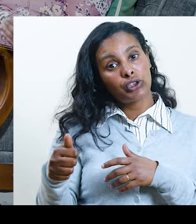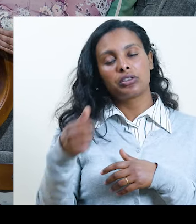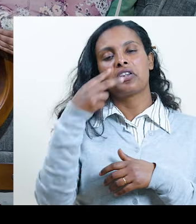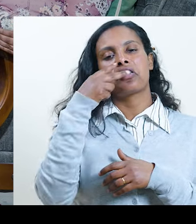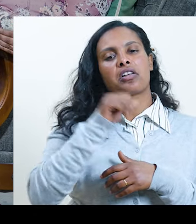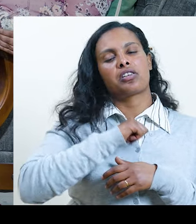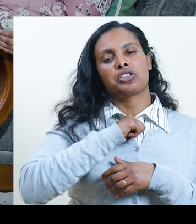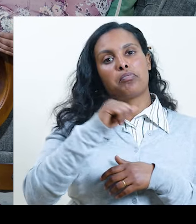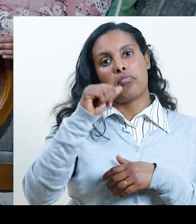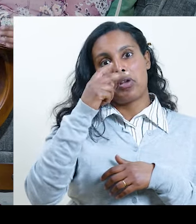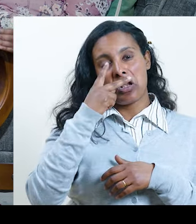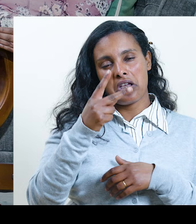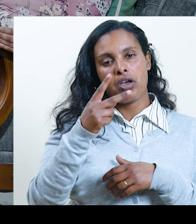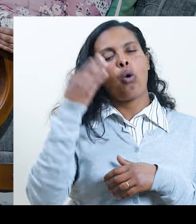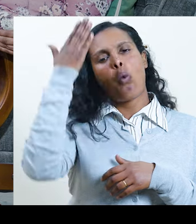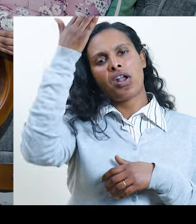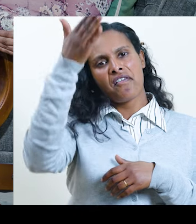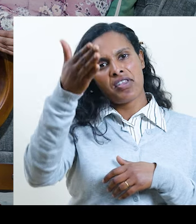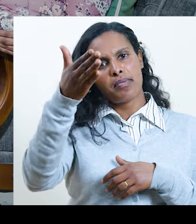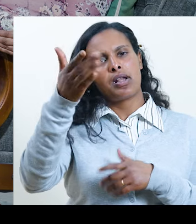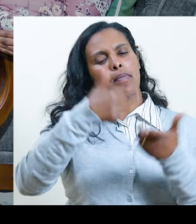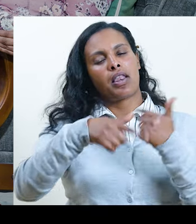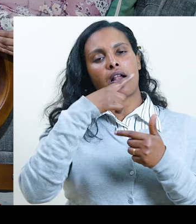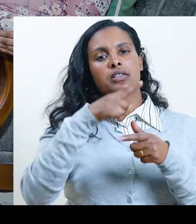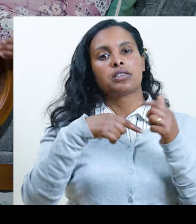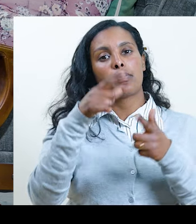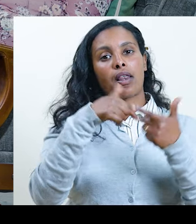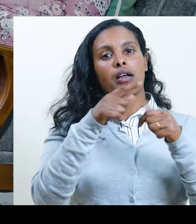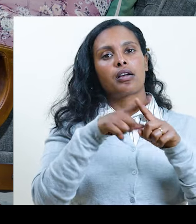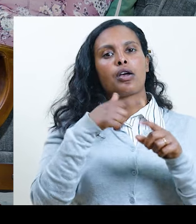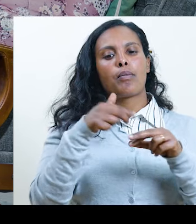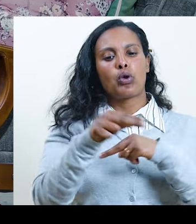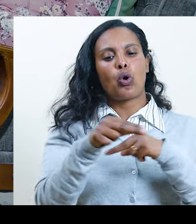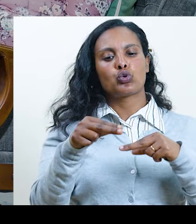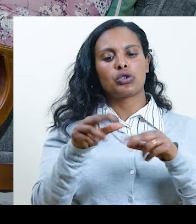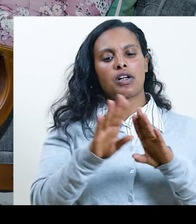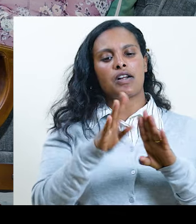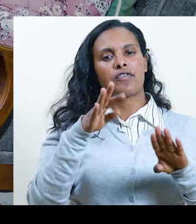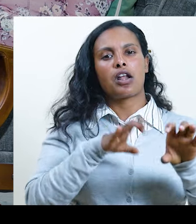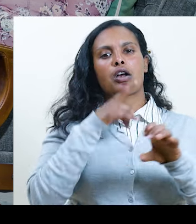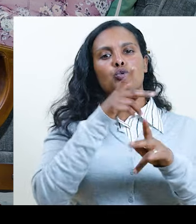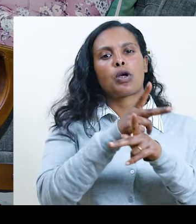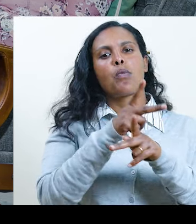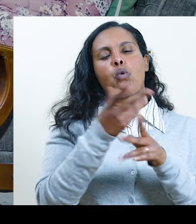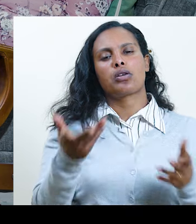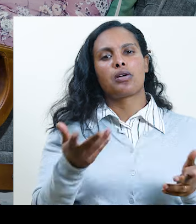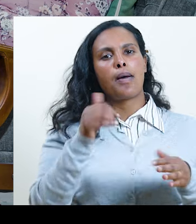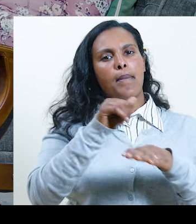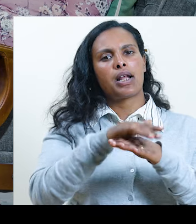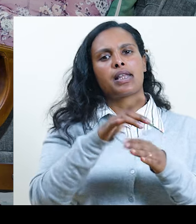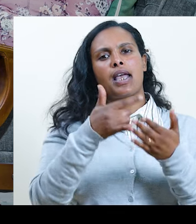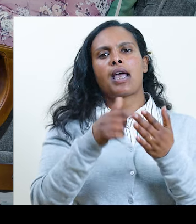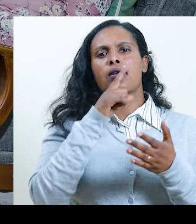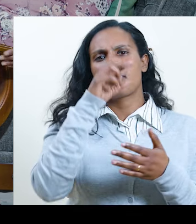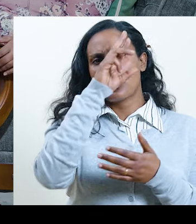ራሳችንን እንይ ወደፊትም እንመጣለንኛ ስንመጣ ግን ቢሮአችሁን ክፍት አድርጋችሁ ጠብቁ